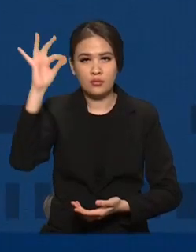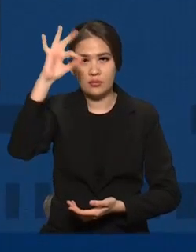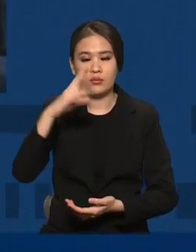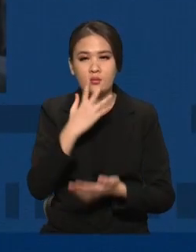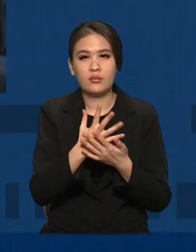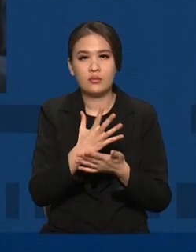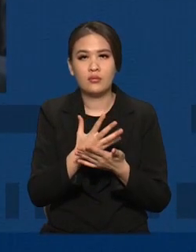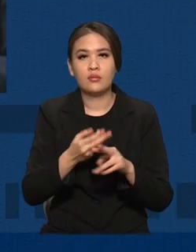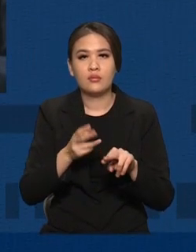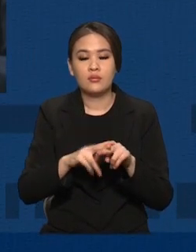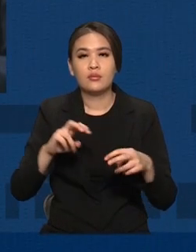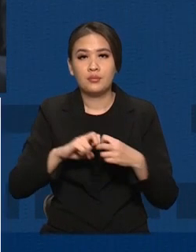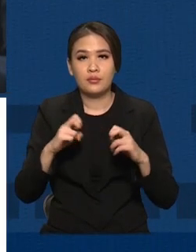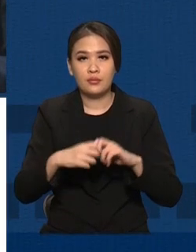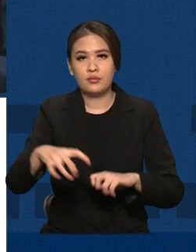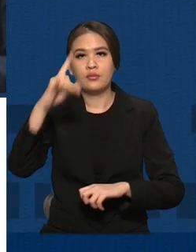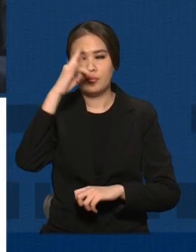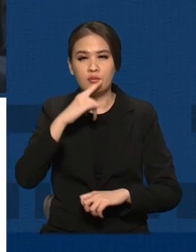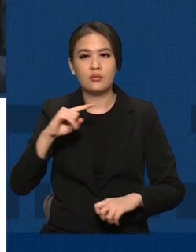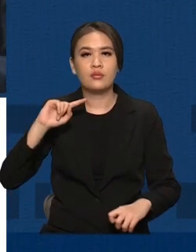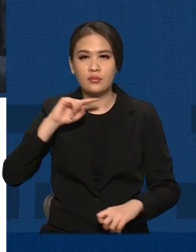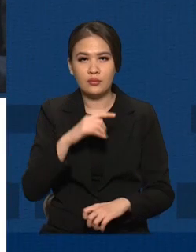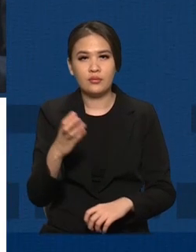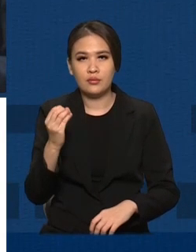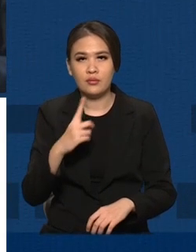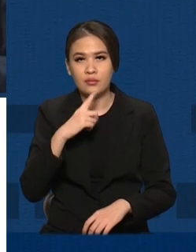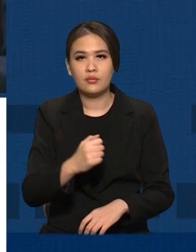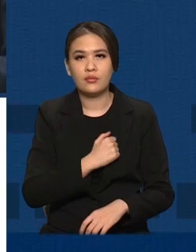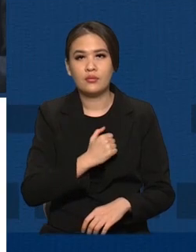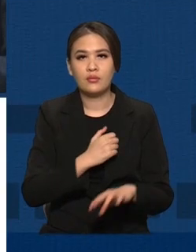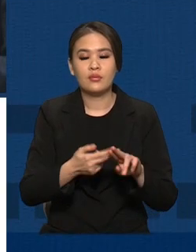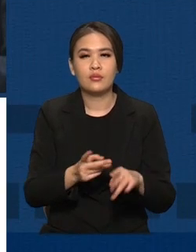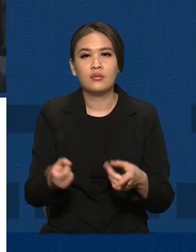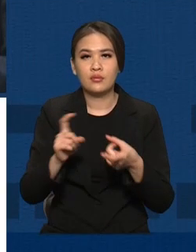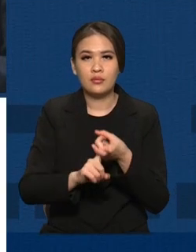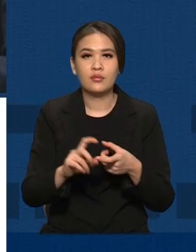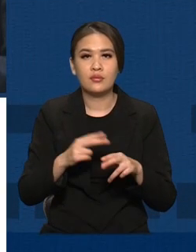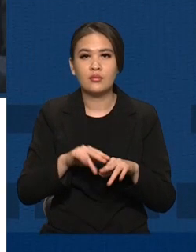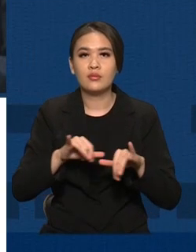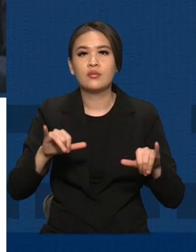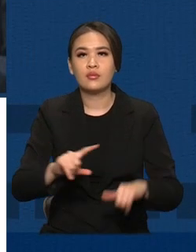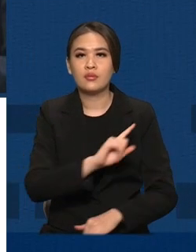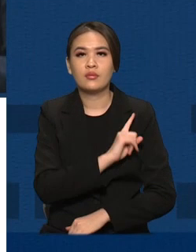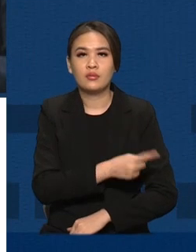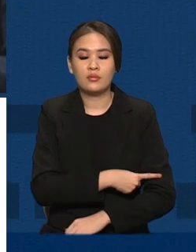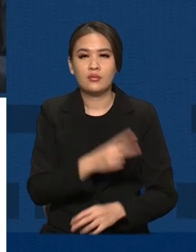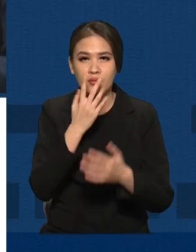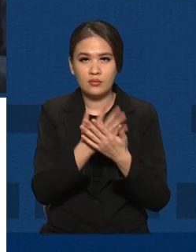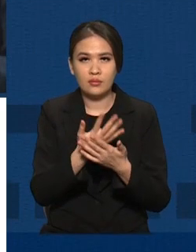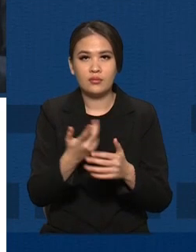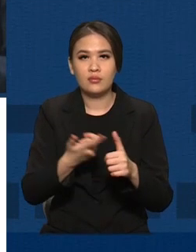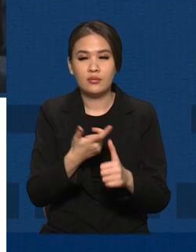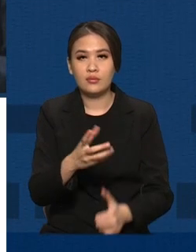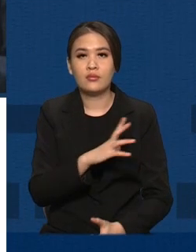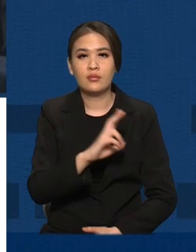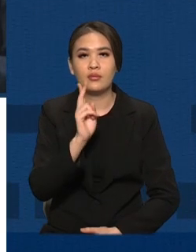талқыланып отырған проблематика Қазақстанның экономикалық және әскери әлеуетін нығайту тұрғысынан зор мәнге екенін атап өтті.